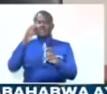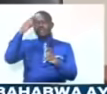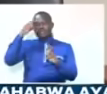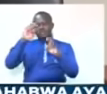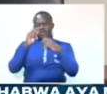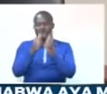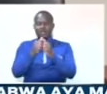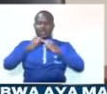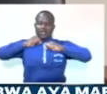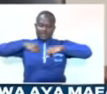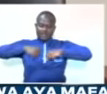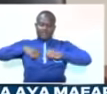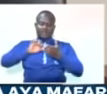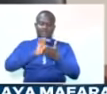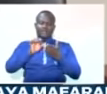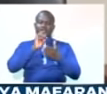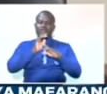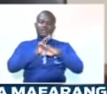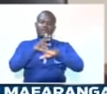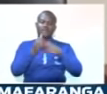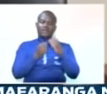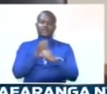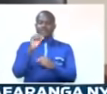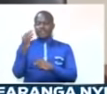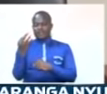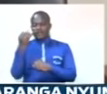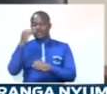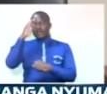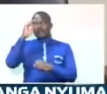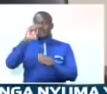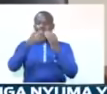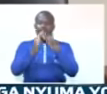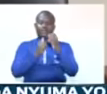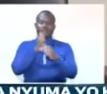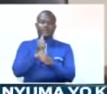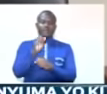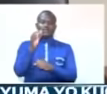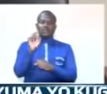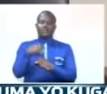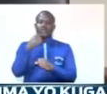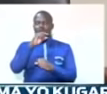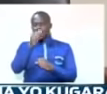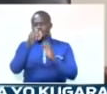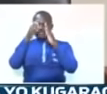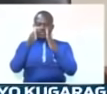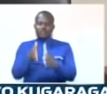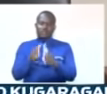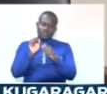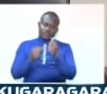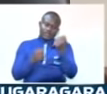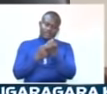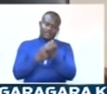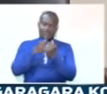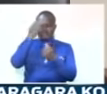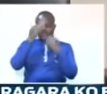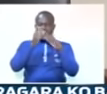ko amasezerano basinya ntagarenga imyaka itatu. Yibuke ko nyuma y'imyaka itatu agomba kuba ari undi muntu wundi nawe wafasha